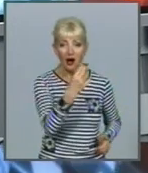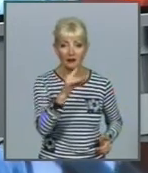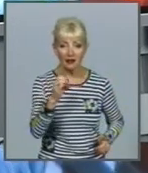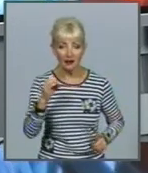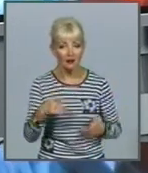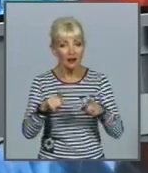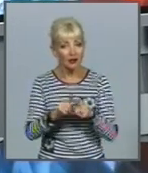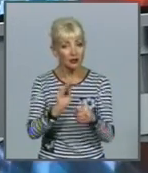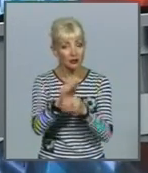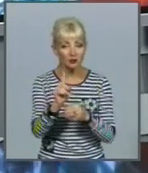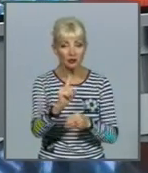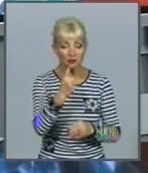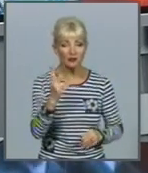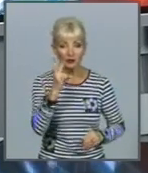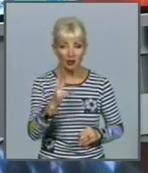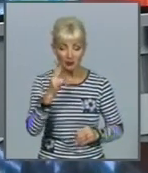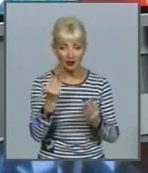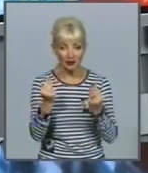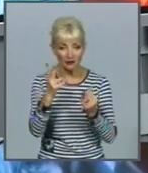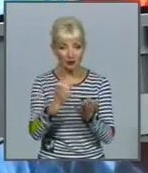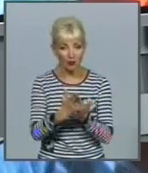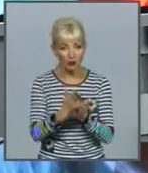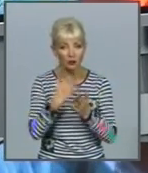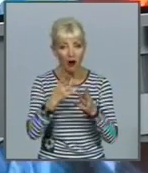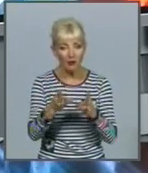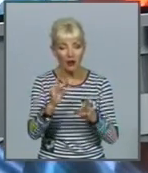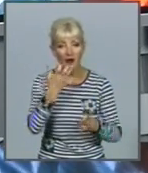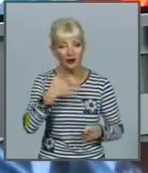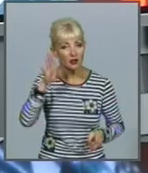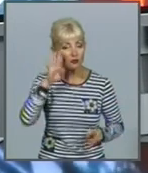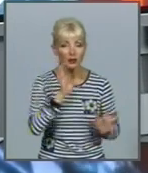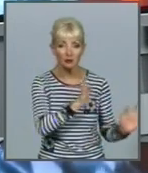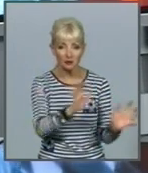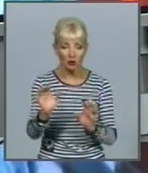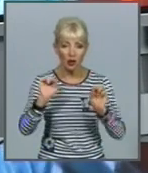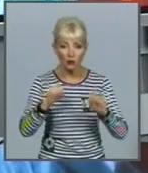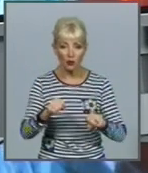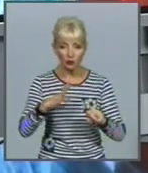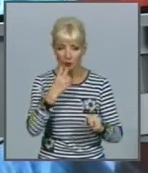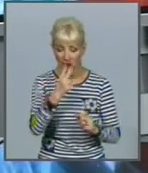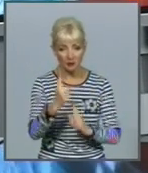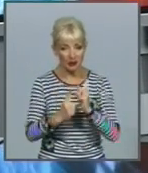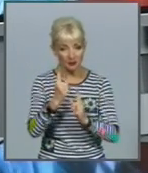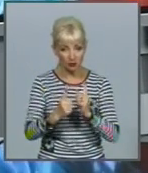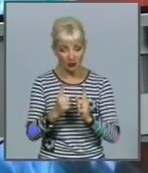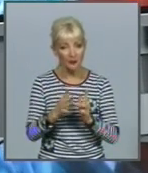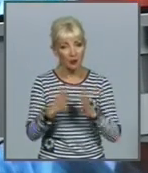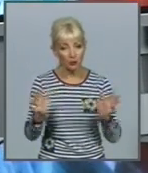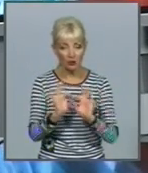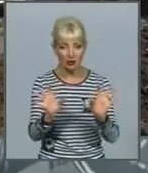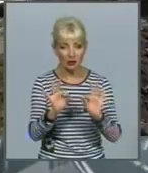1 листопада тарифи на послуги опалення та гарячого водопостачання можуть бути переглянуті. Більше розповість Марія Соловйова.